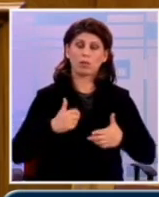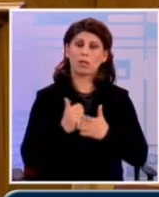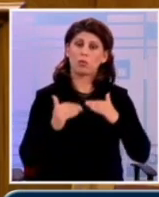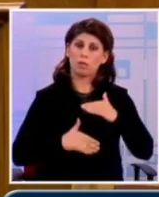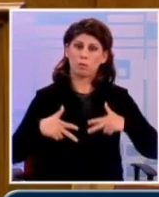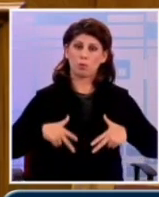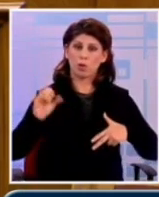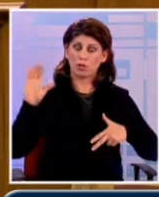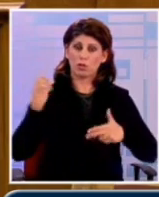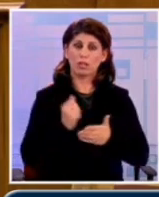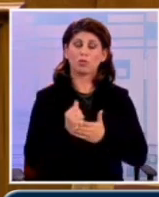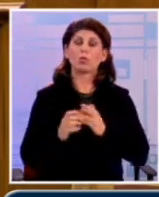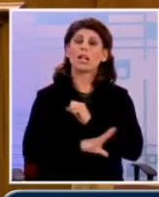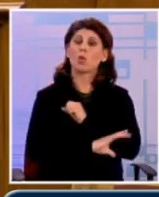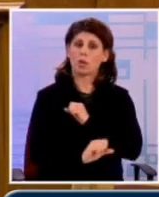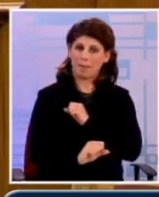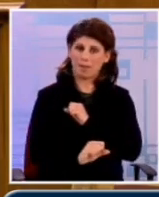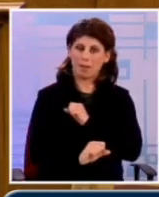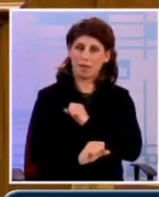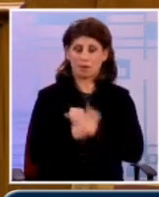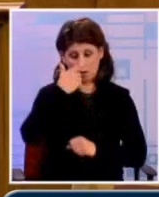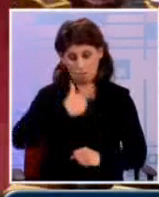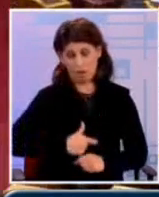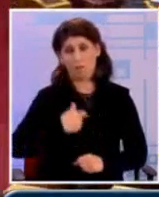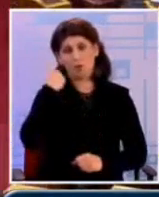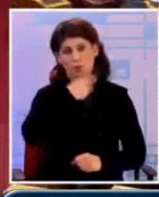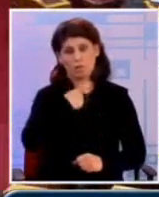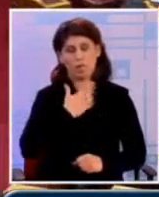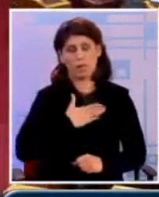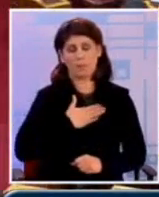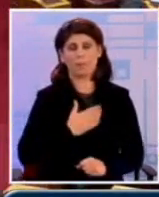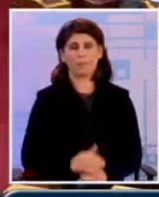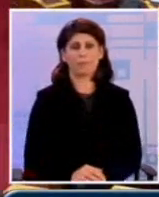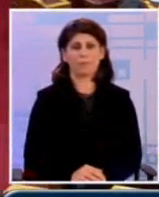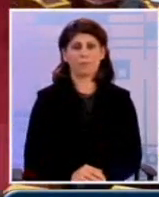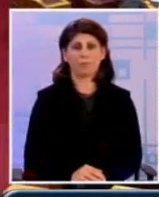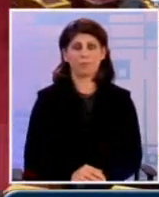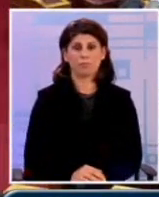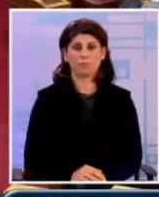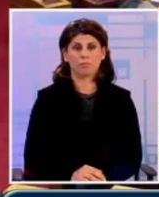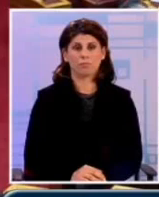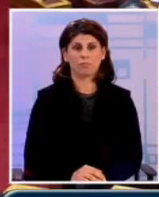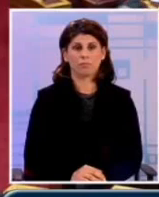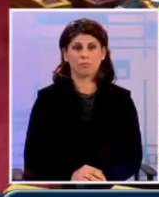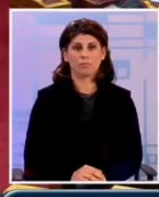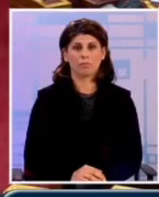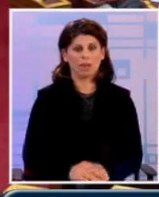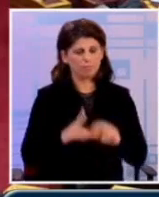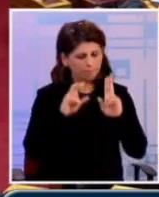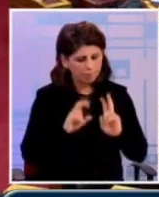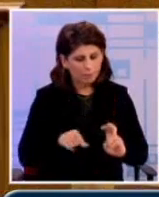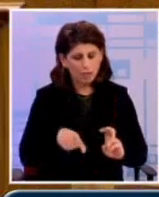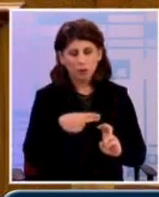Υφυπουργού Εξωτερικών και του Γενικού Γραμματέα και μου προσωπικά, όπου έχοντας διερευνήσει το